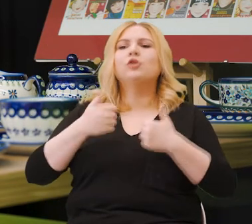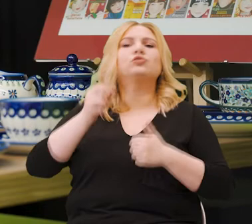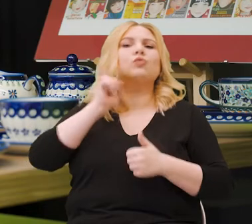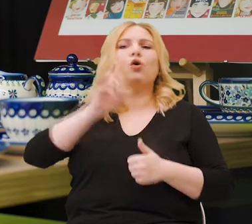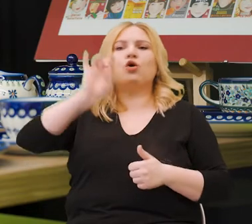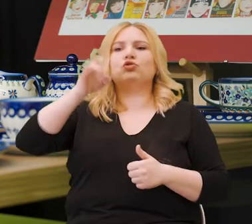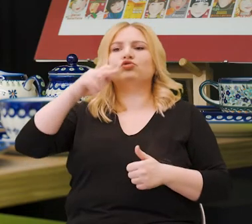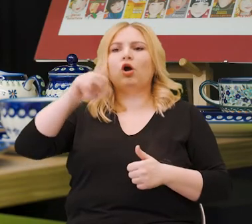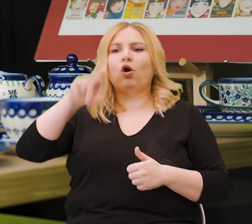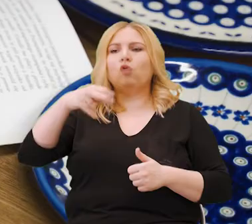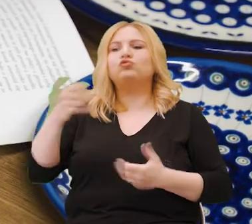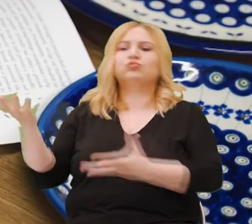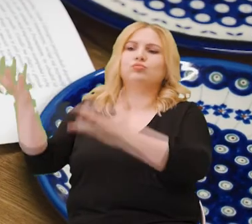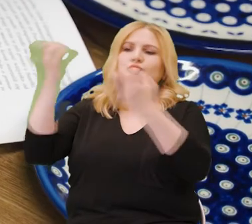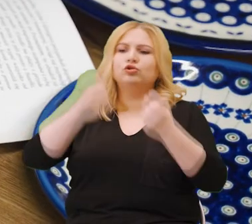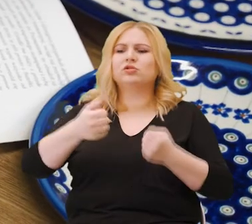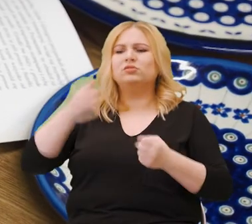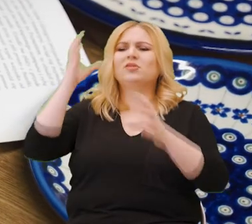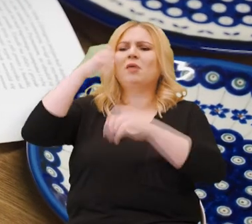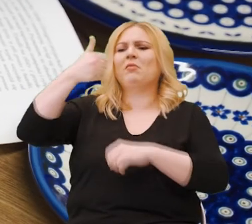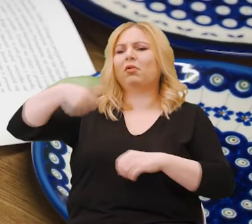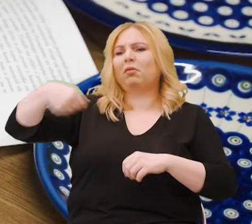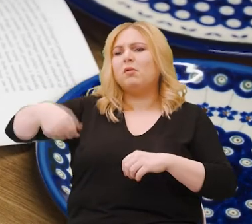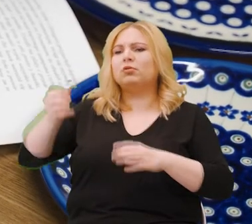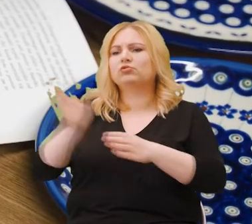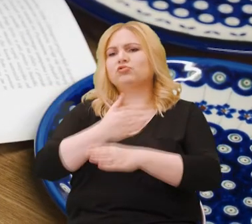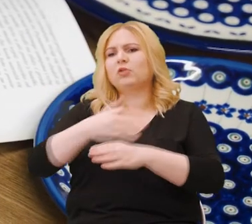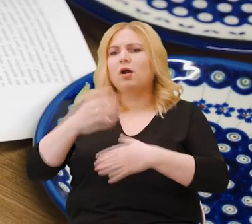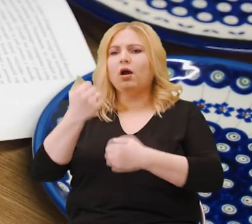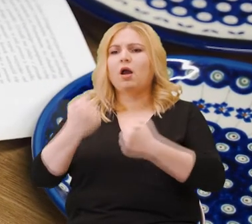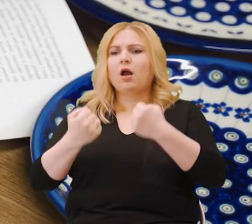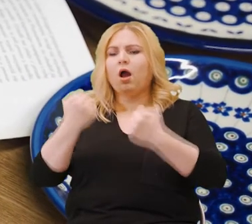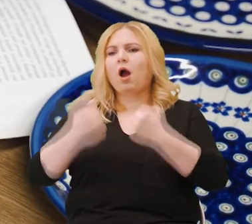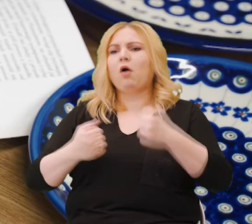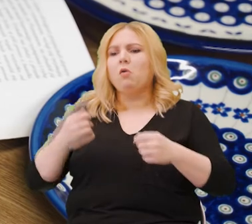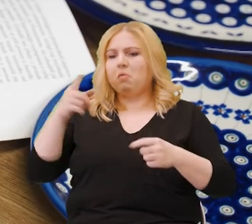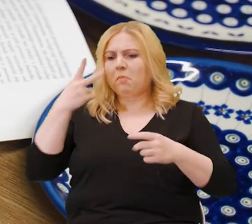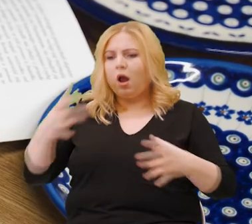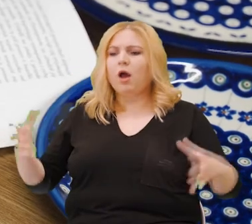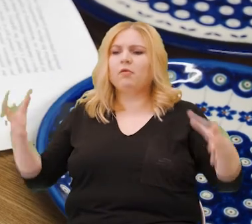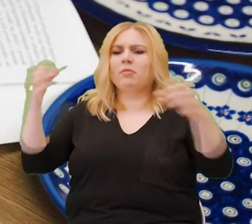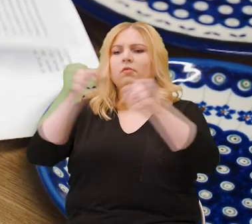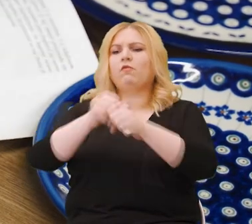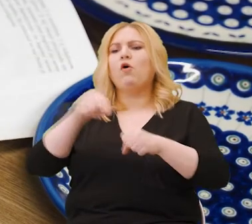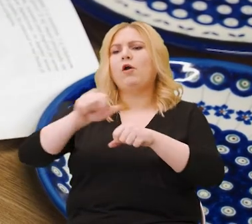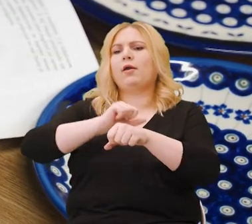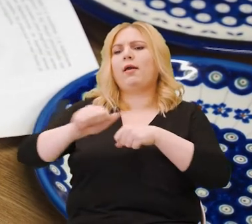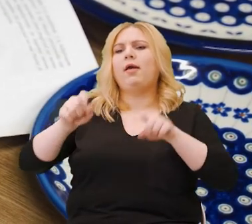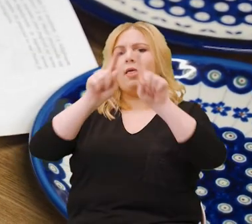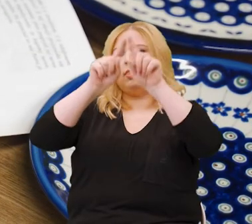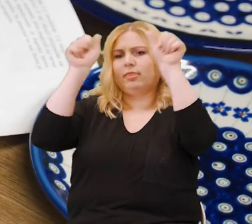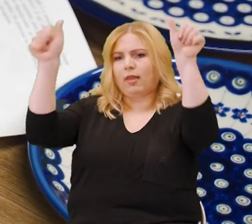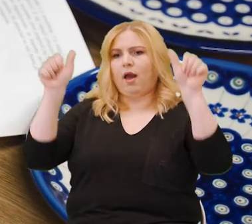z samochodu zapomnianą sztukę bagażu w postaci tablicy wpakowanej do worka na śmieci,